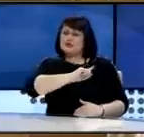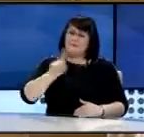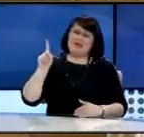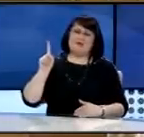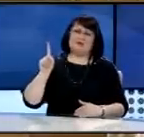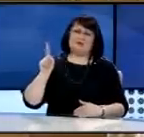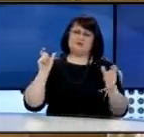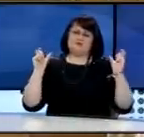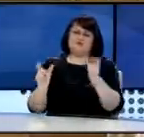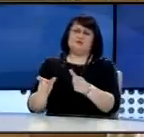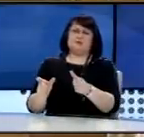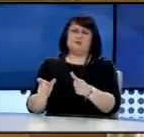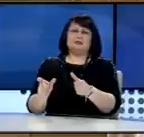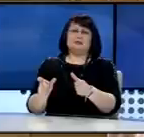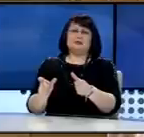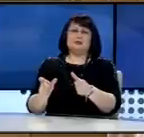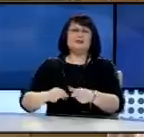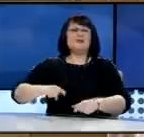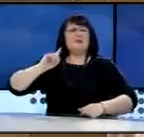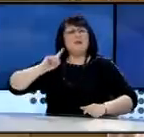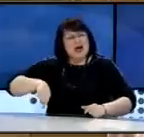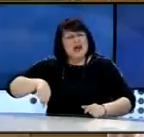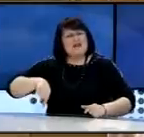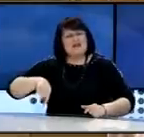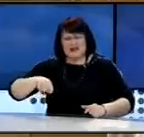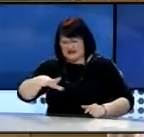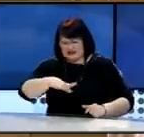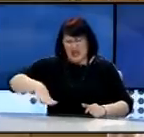Ομοσπονδίας, την παραβίαση